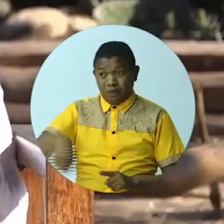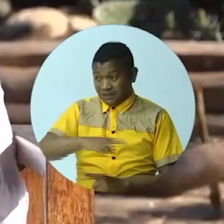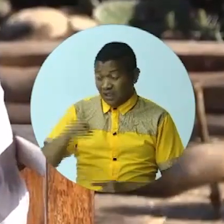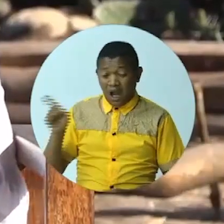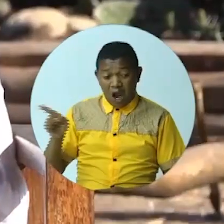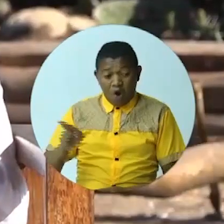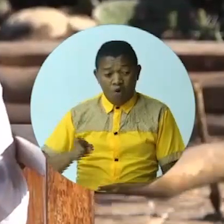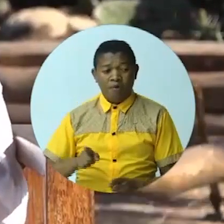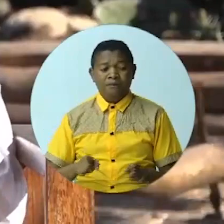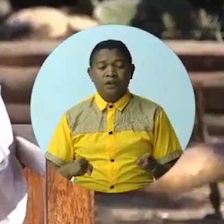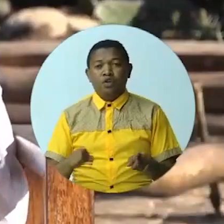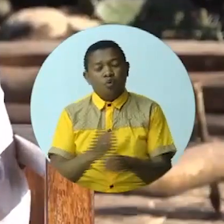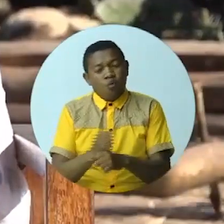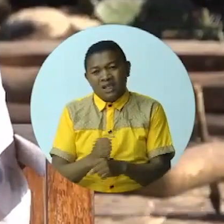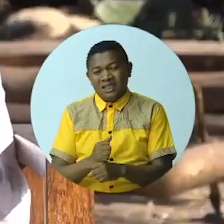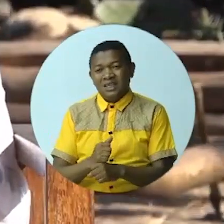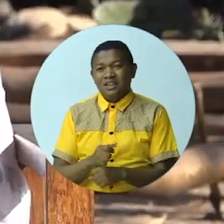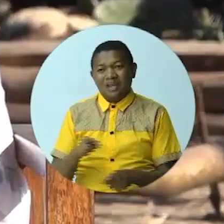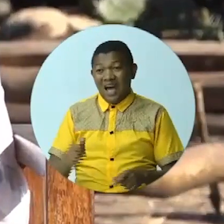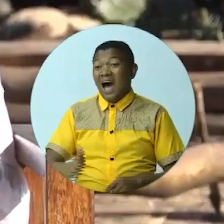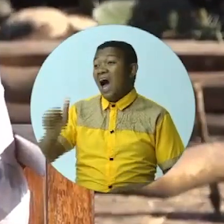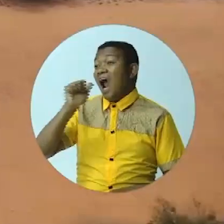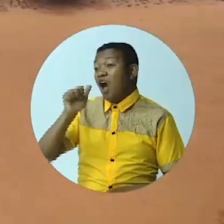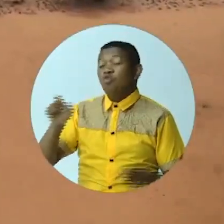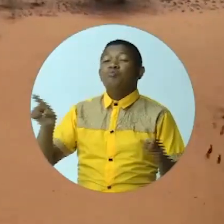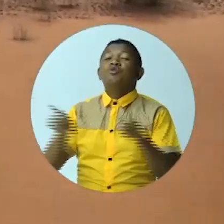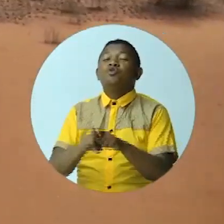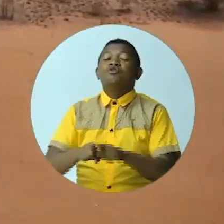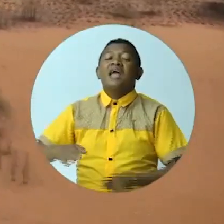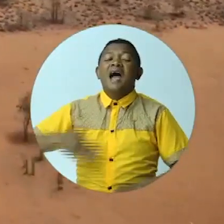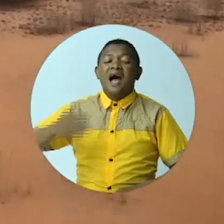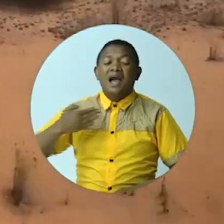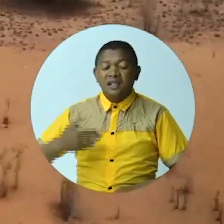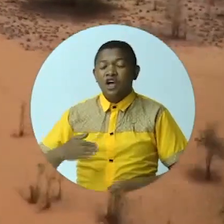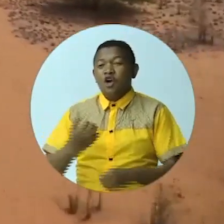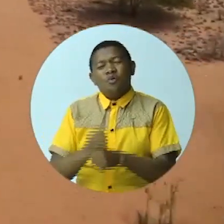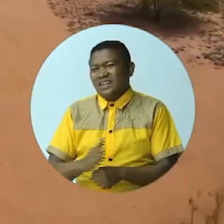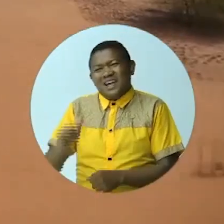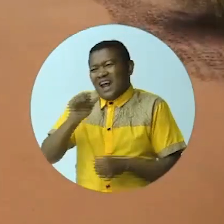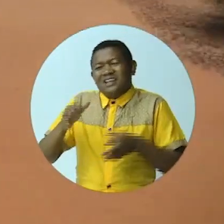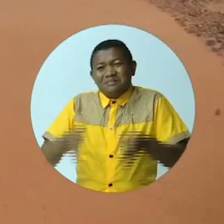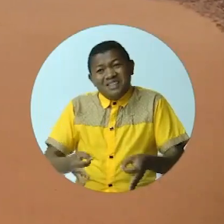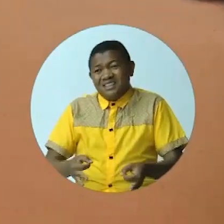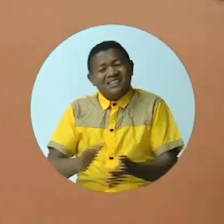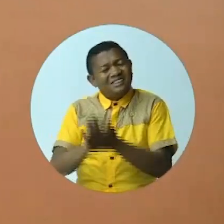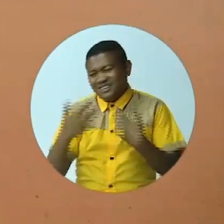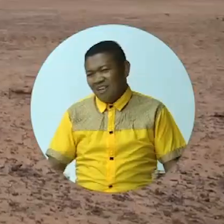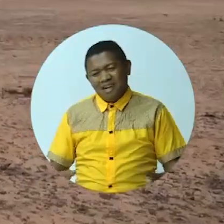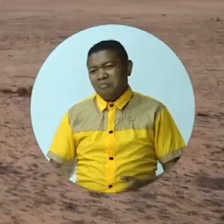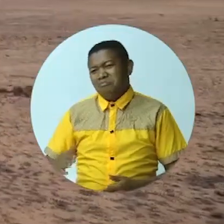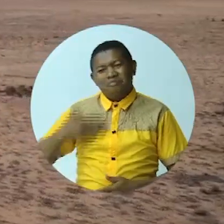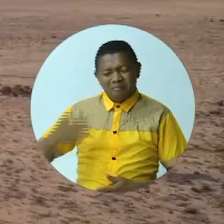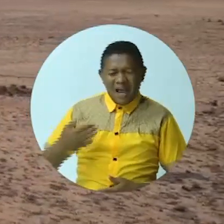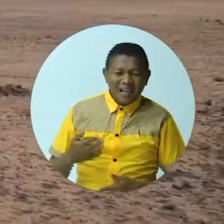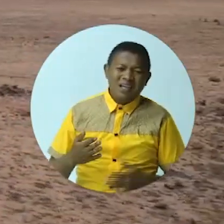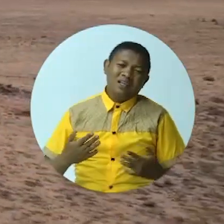raha tsy misy ny rano a tsy afaka amin'ny dio raha tsisy ny rano a tsy afaka amin'ny velona raha